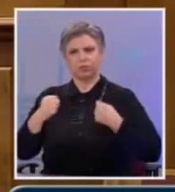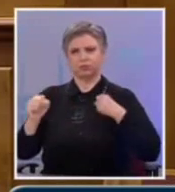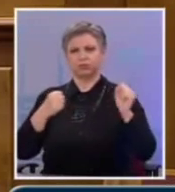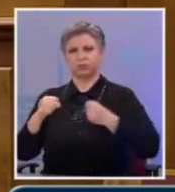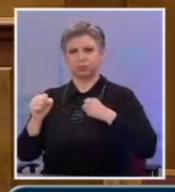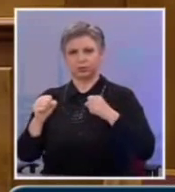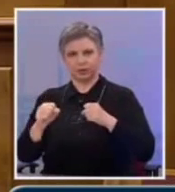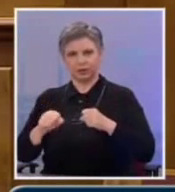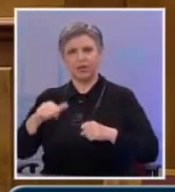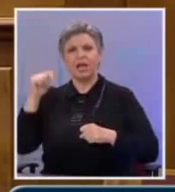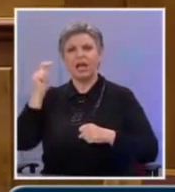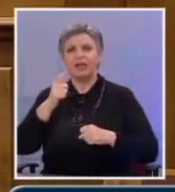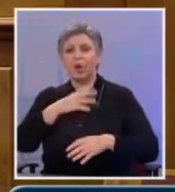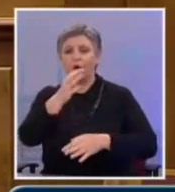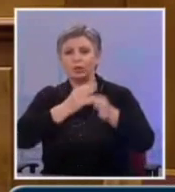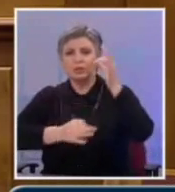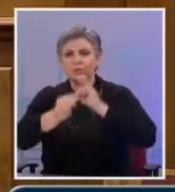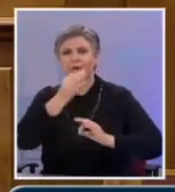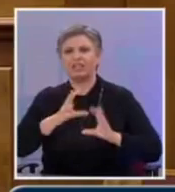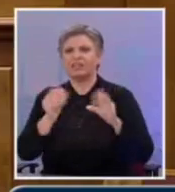κινδυνολογία και στην τρομοκρατία.